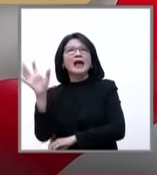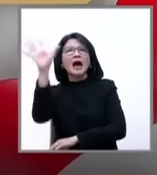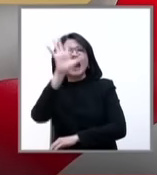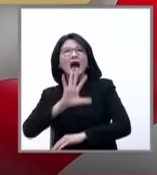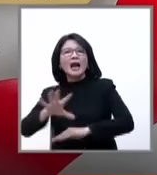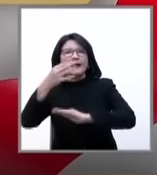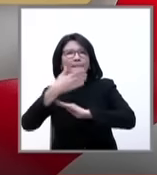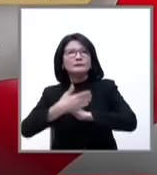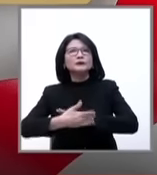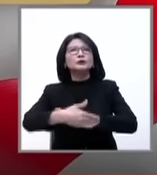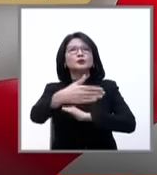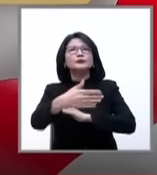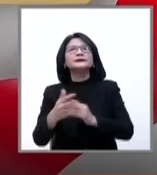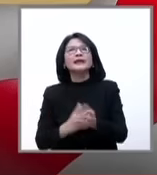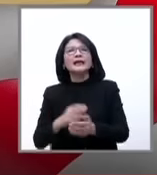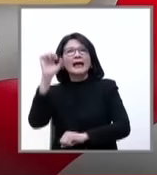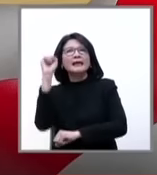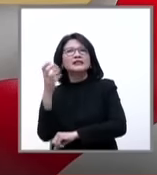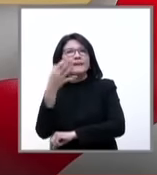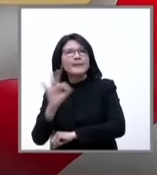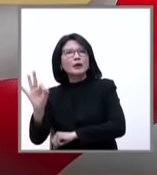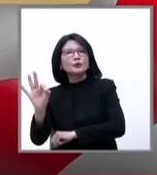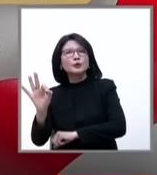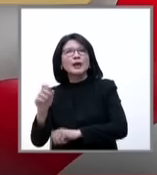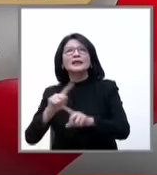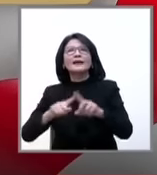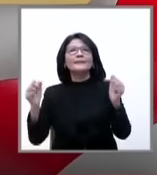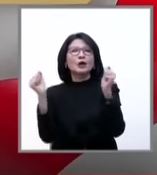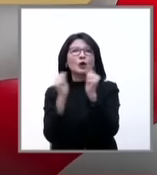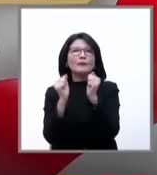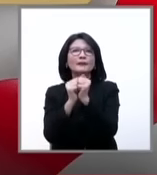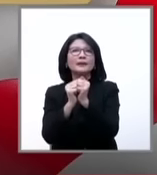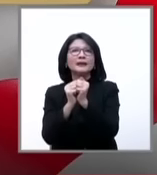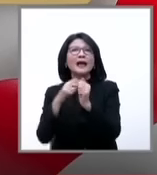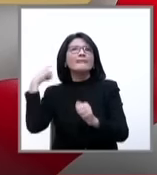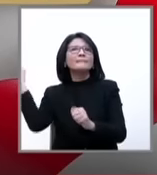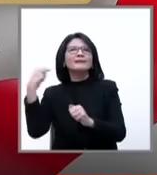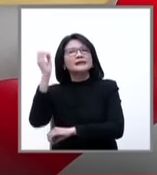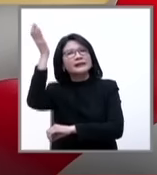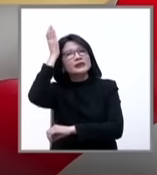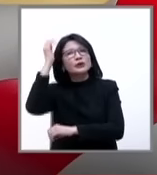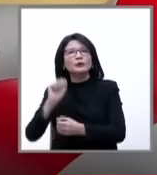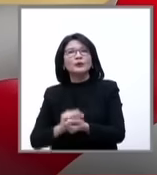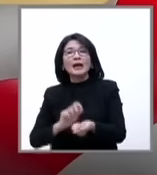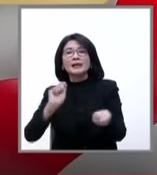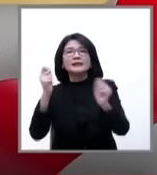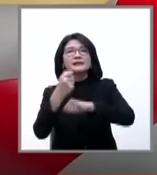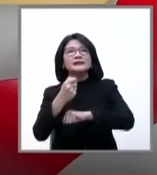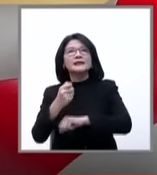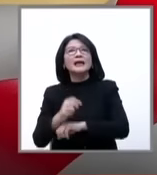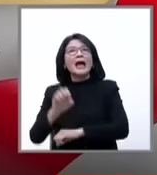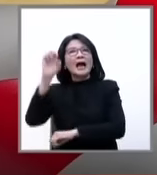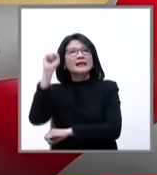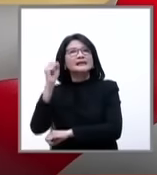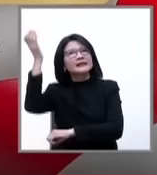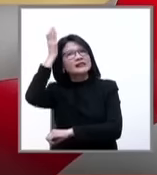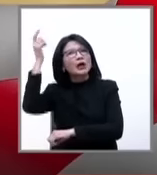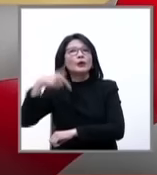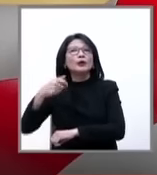Jadi itu sebenarnya, tapi itu tidak dibahas karena terjadi di negeri awan. Jadi mudah-mudahan debat capres yang kelima benar-benar terjadi gitu